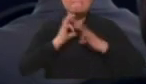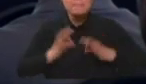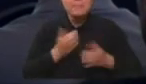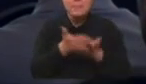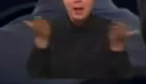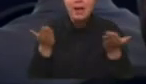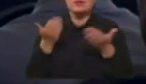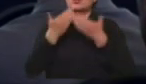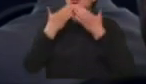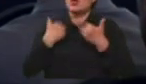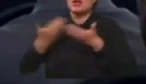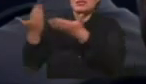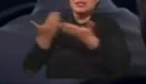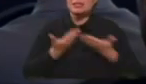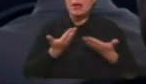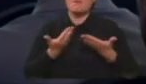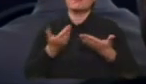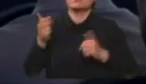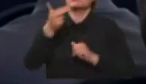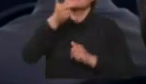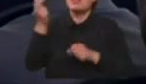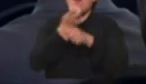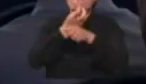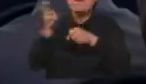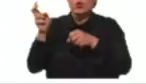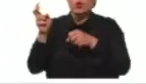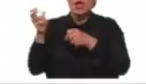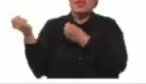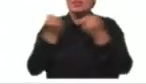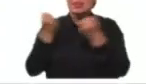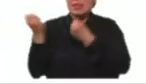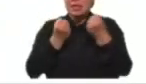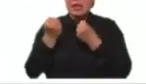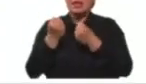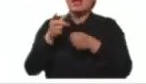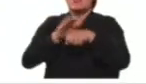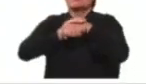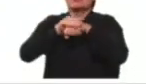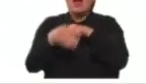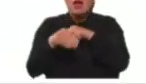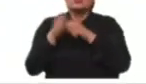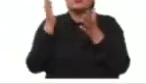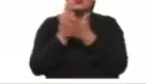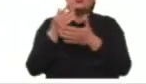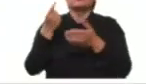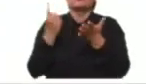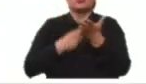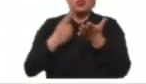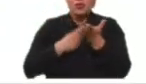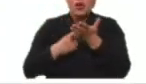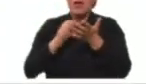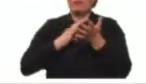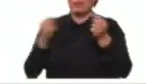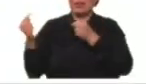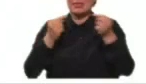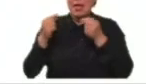Dziękuję za zaproszenie. Temat wykluczenia transportowego na szczęście coraz częściej pojawia się w